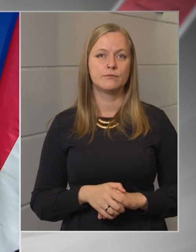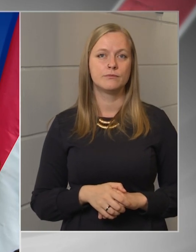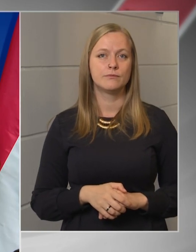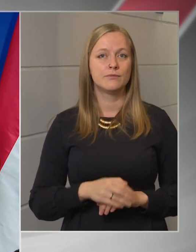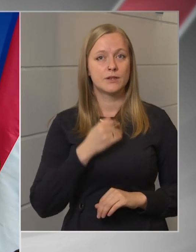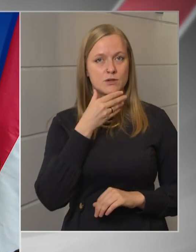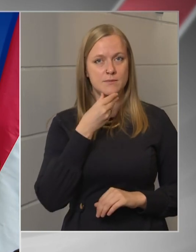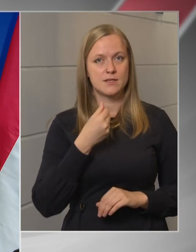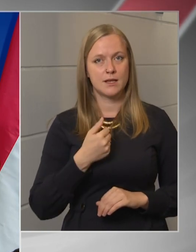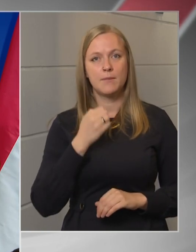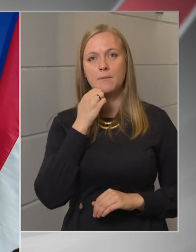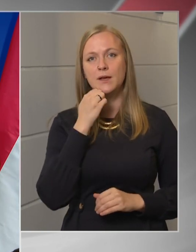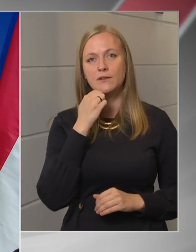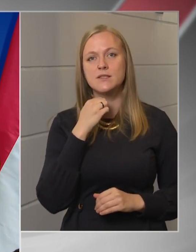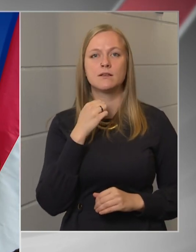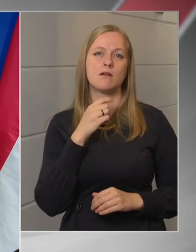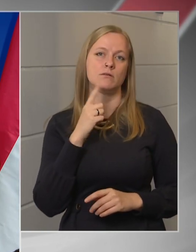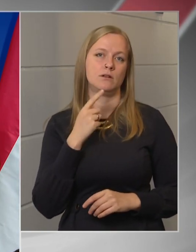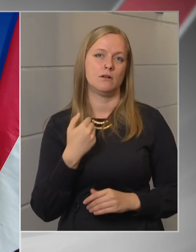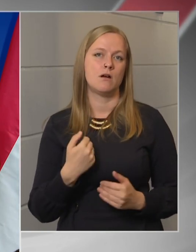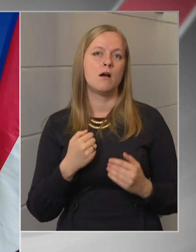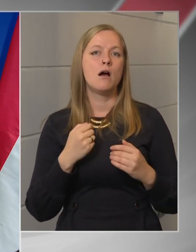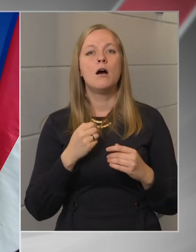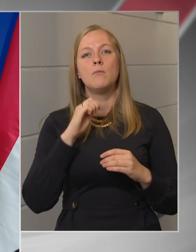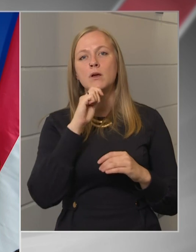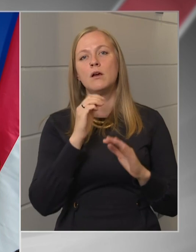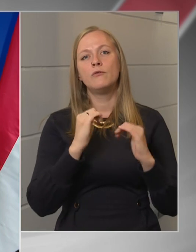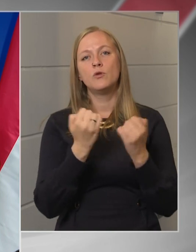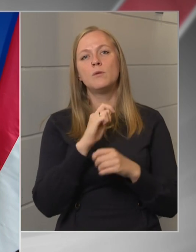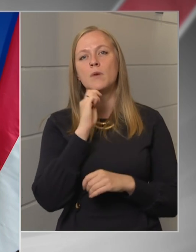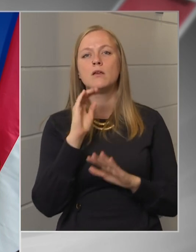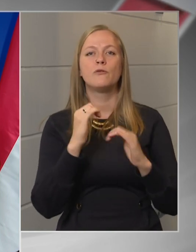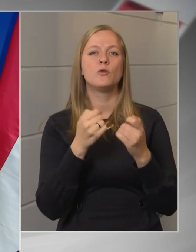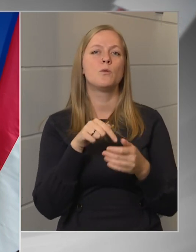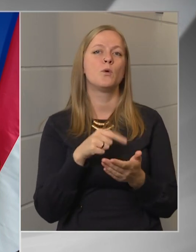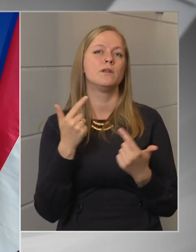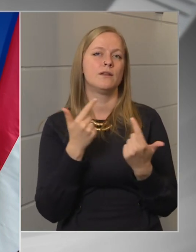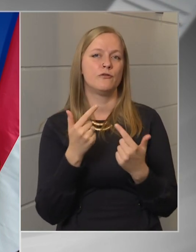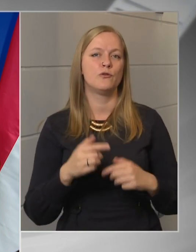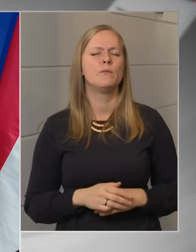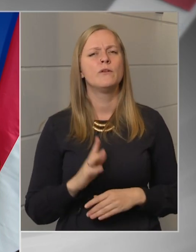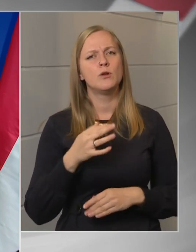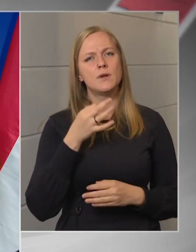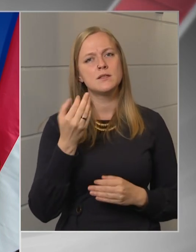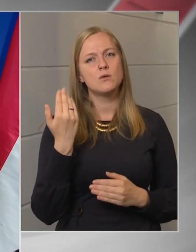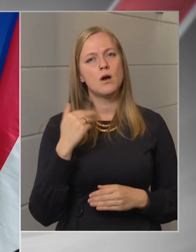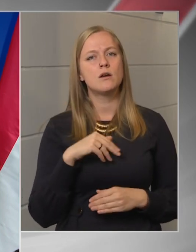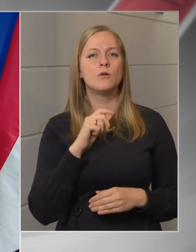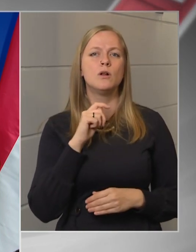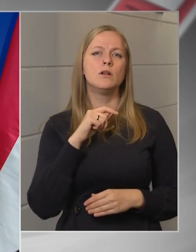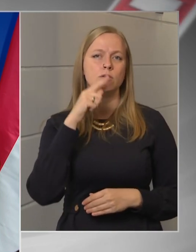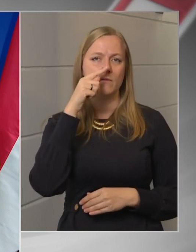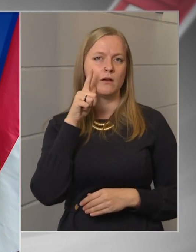Köszönöm szépen. Medvec Katilla, Magyar Fórum, magyarforum.info Volt már arról szó, hogy Novák Katalin